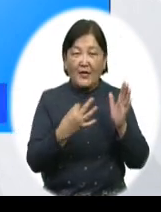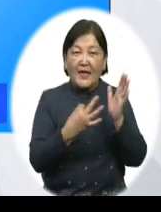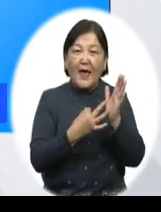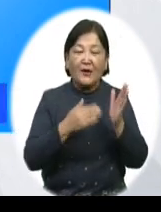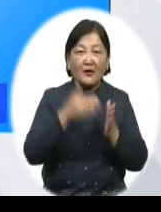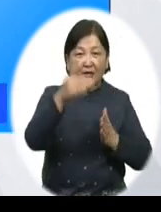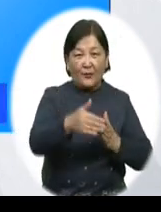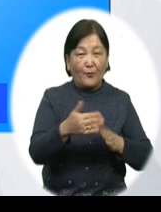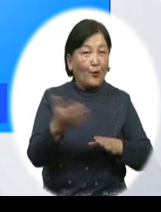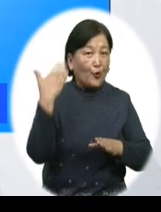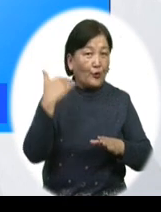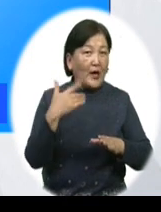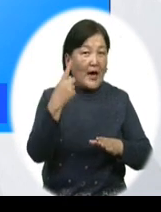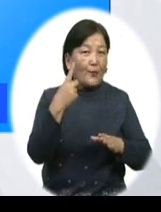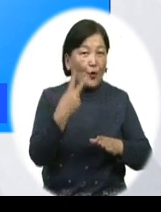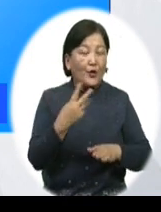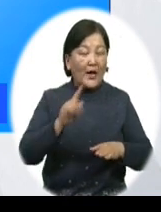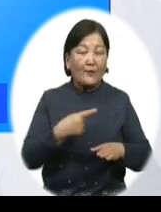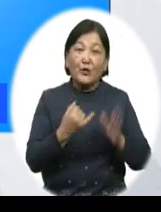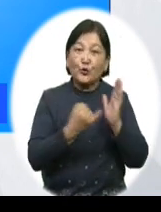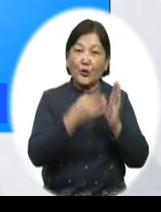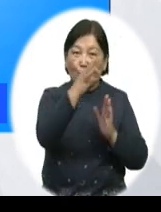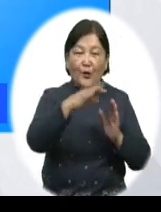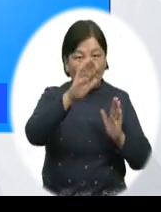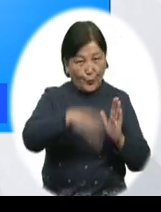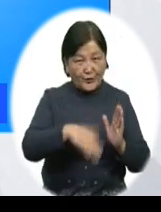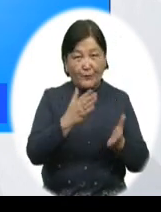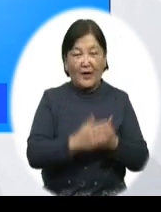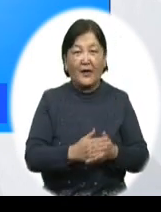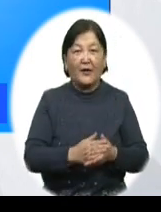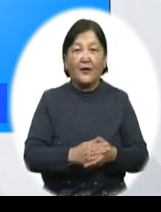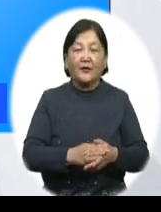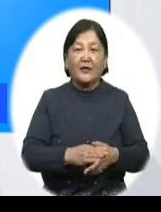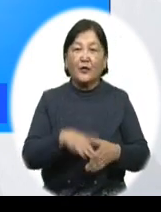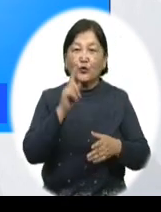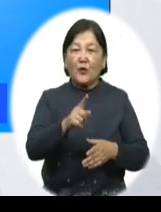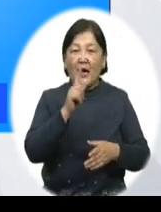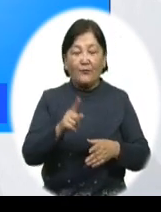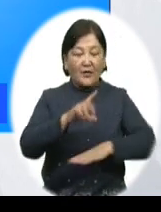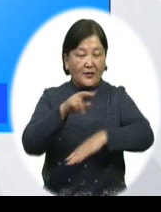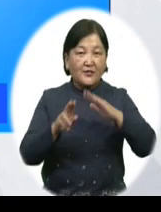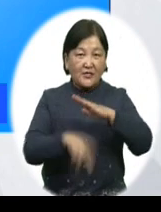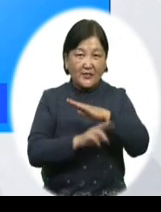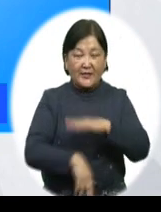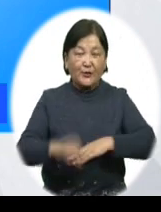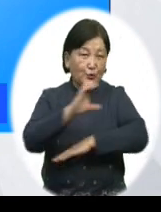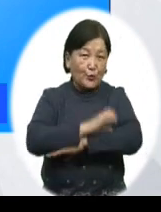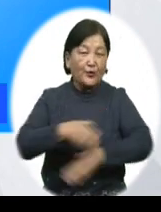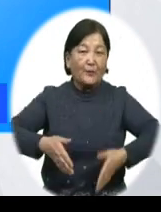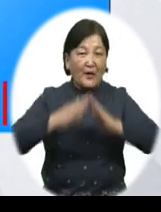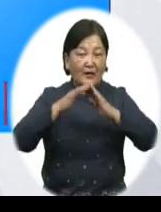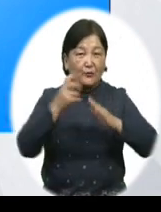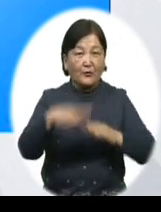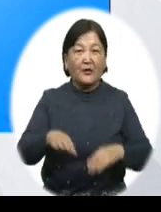тэрбум, өмнөх оноос 13.6% буурсан байна. Улсын төсвөөс 111 цэцэрлэг 79 сургууль барихад